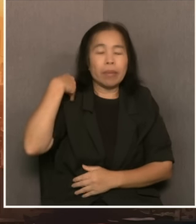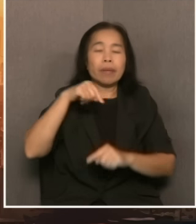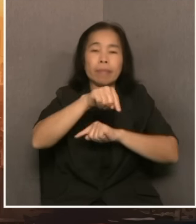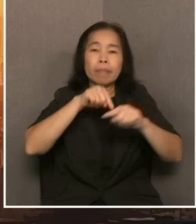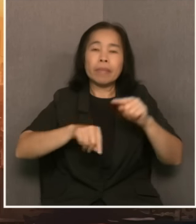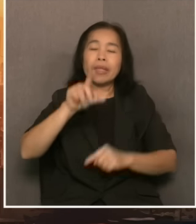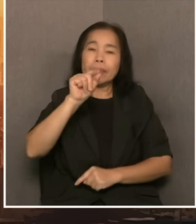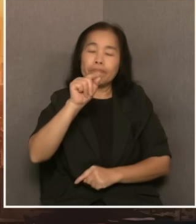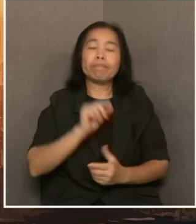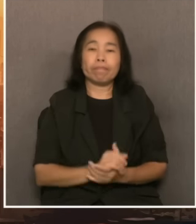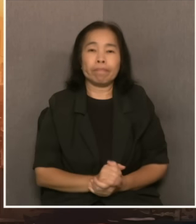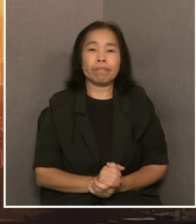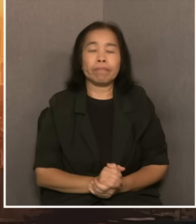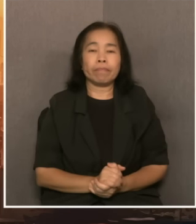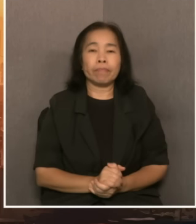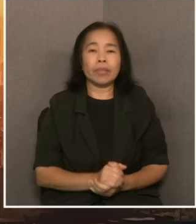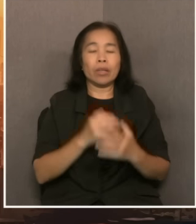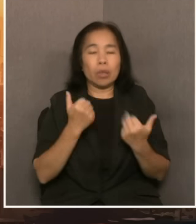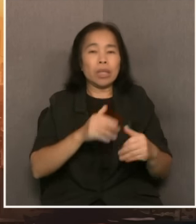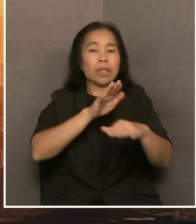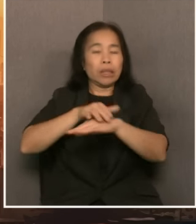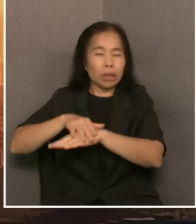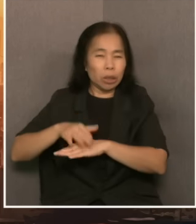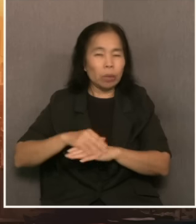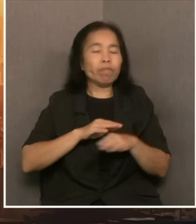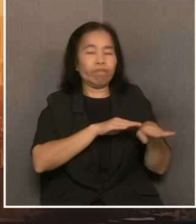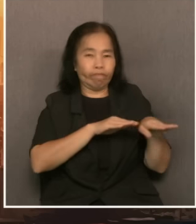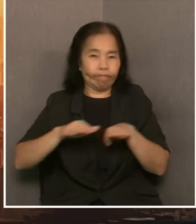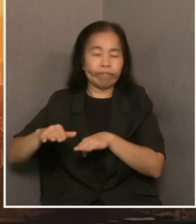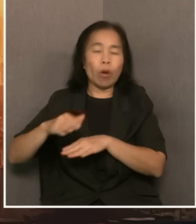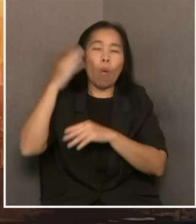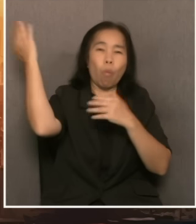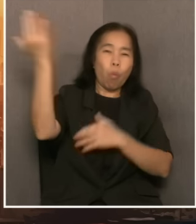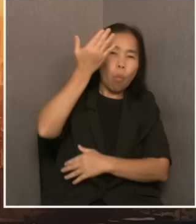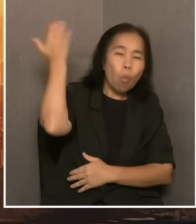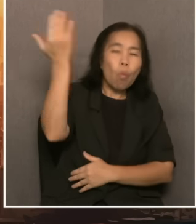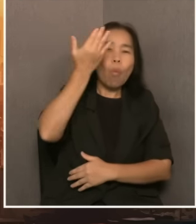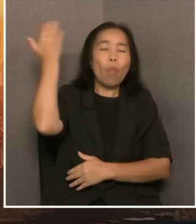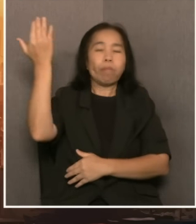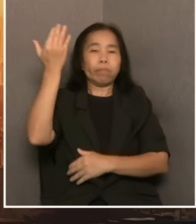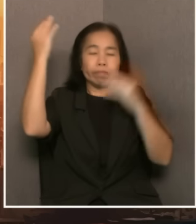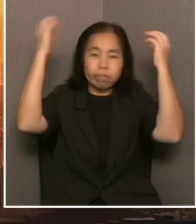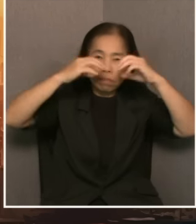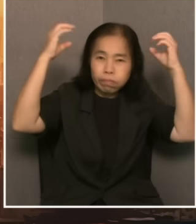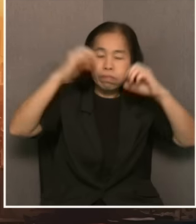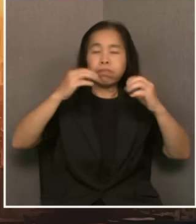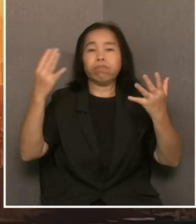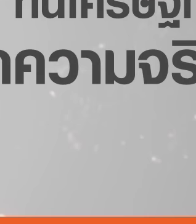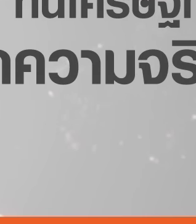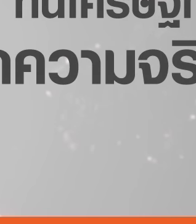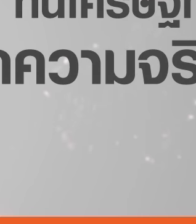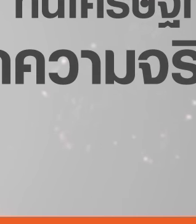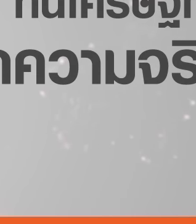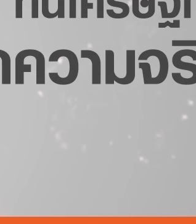20ของพื้นที่นะส่วนพรุ่งนี้ก็เตรียมพร้อมรับมือกับพายุฤดูร้อนได้เลยนะครับสำหรับพี่น้องที่อยู่ในประเทศไทยตอนบนครับ